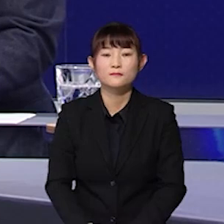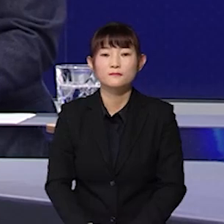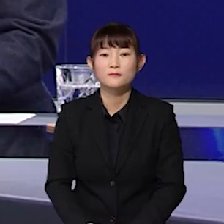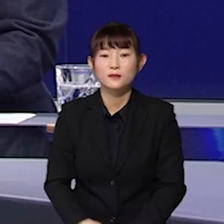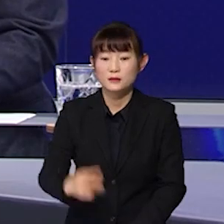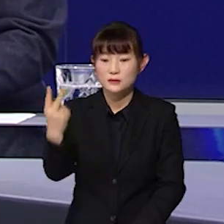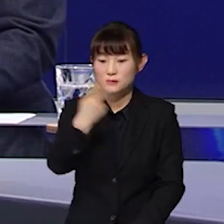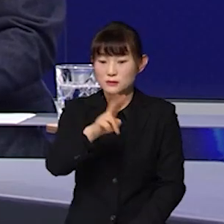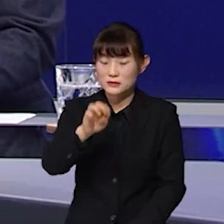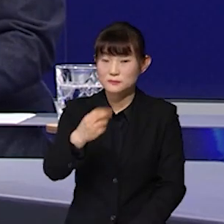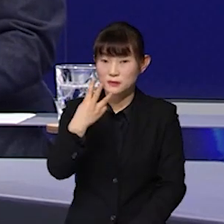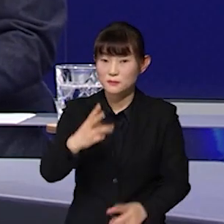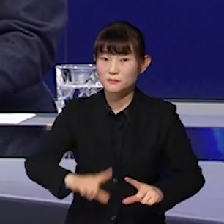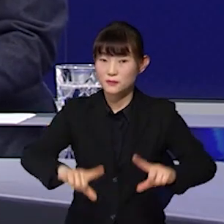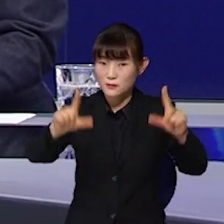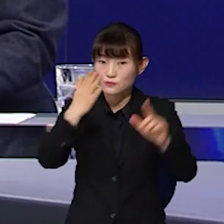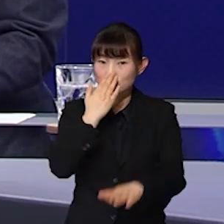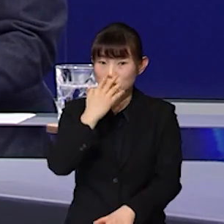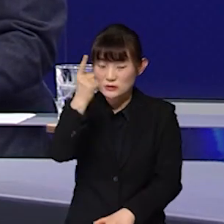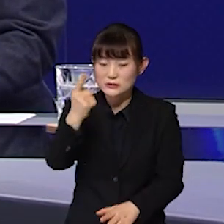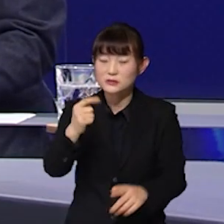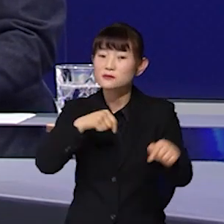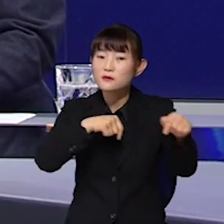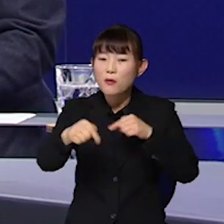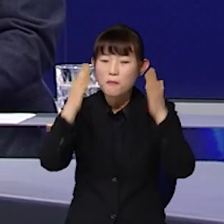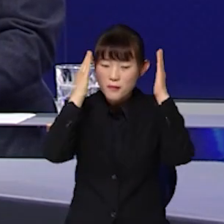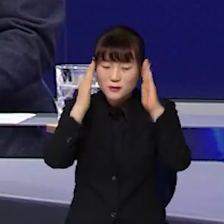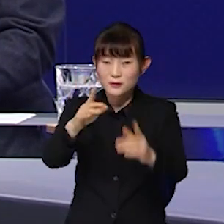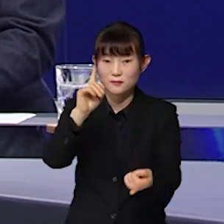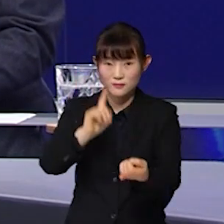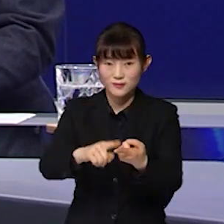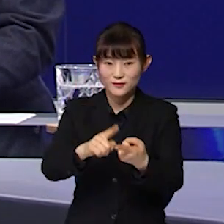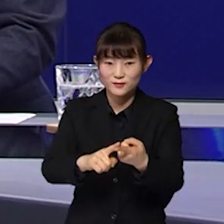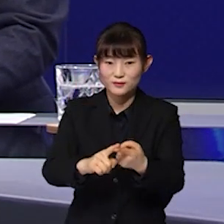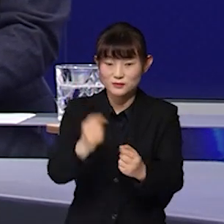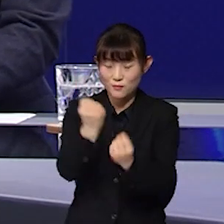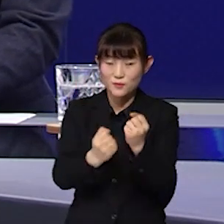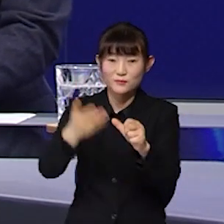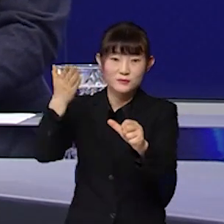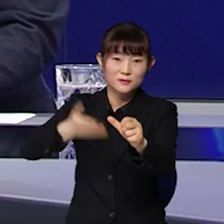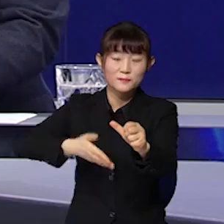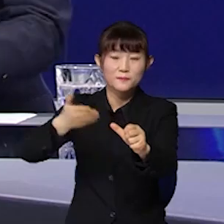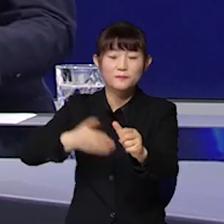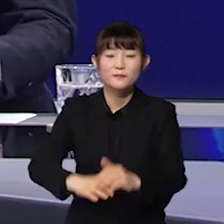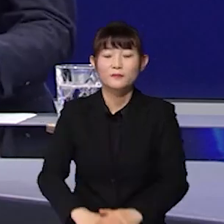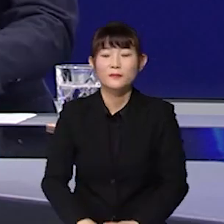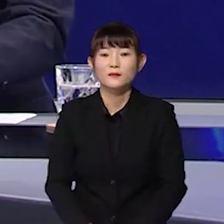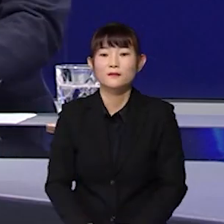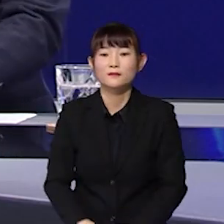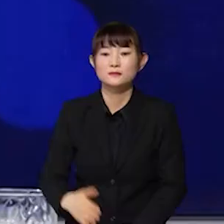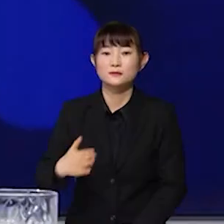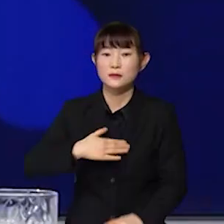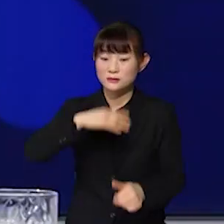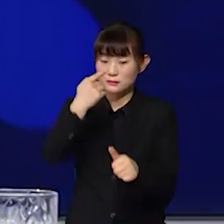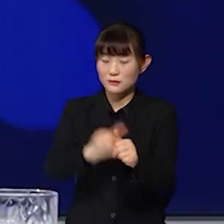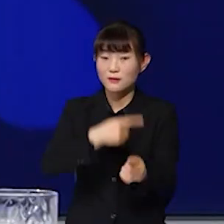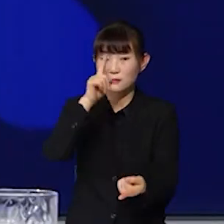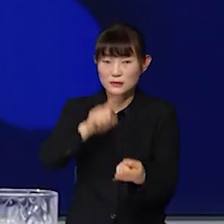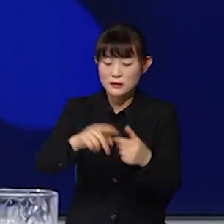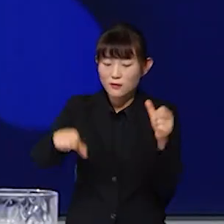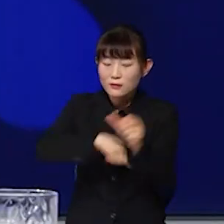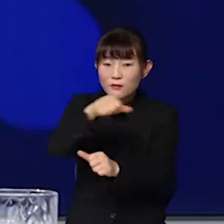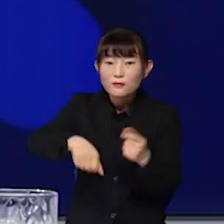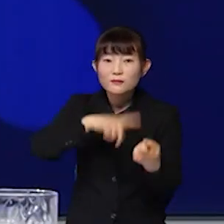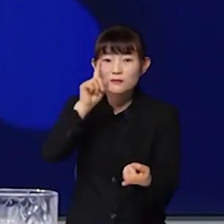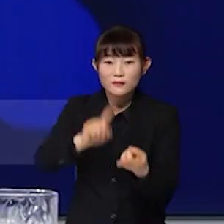그러면 2023년 순천시 시정 방향에 대해서 또 한번 좀 설명을 해 주시죠 아시다시피 제가 뭐 생태에 대한 얘기